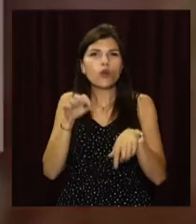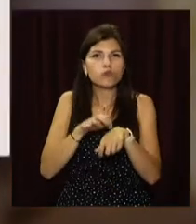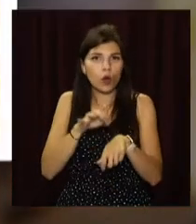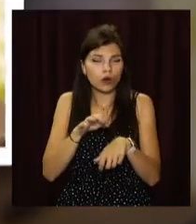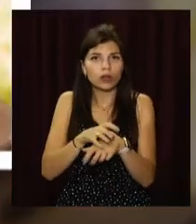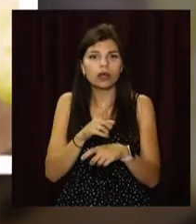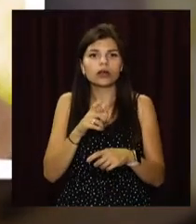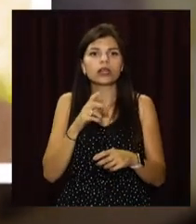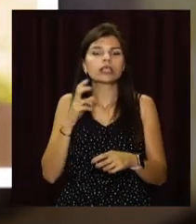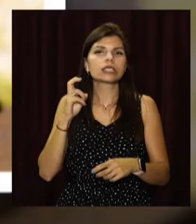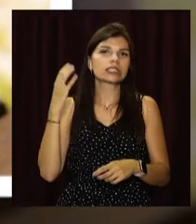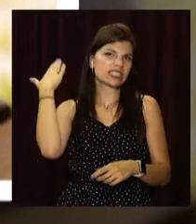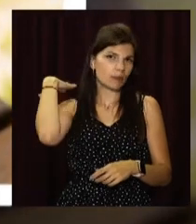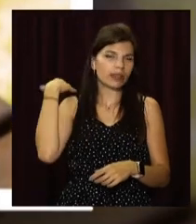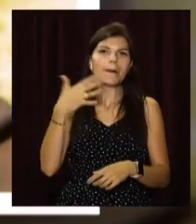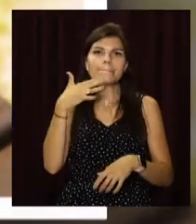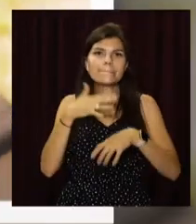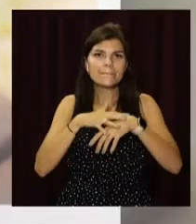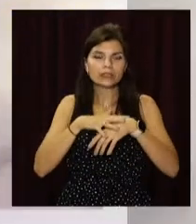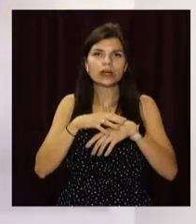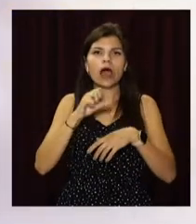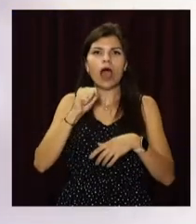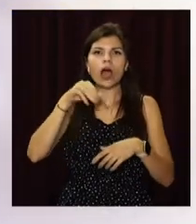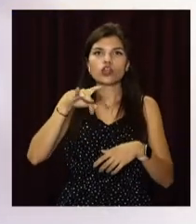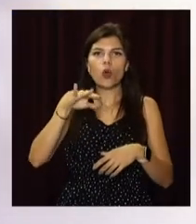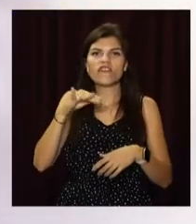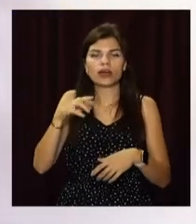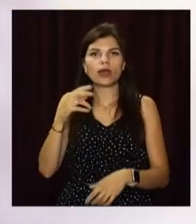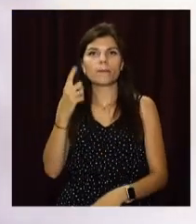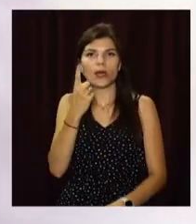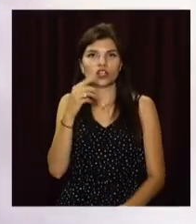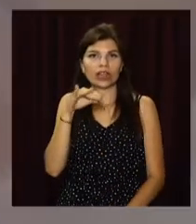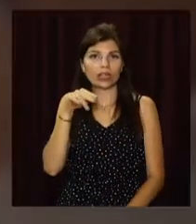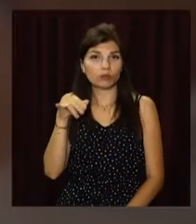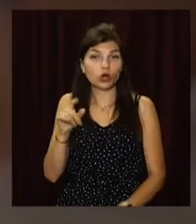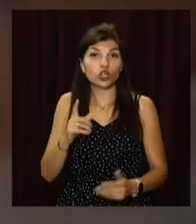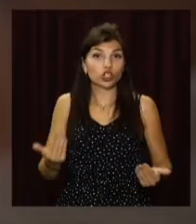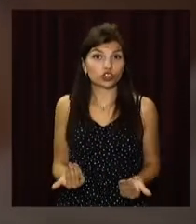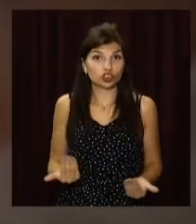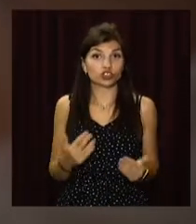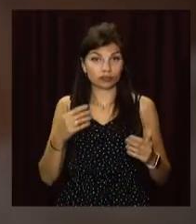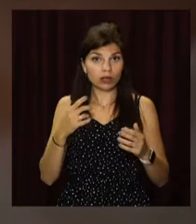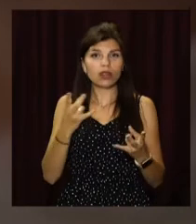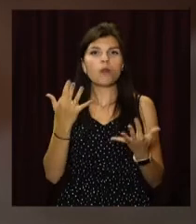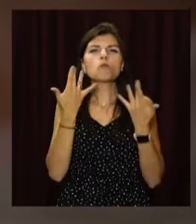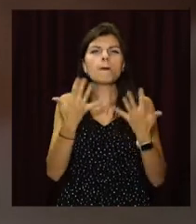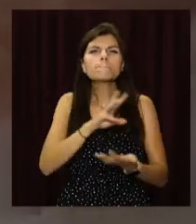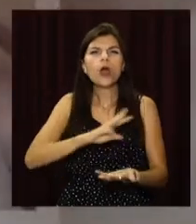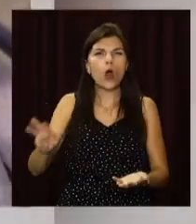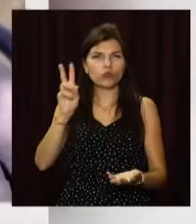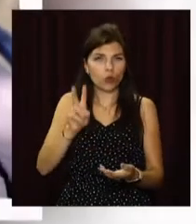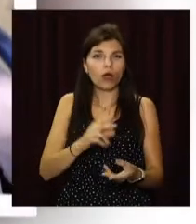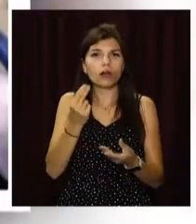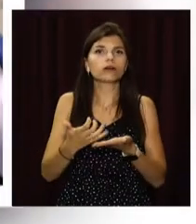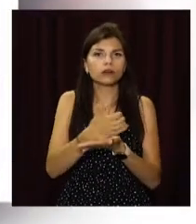хворобу – спинально-м'язову атрофію першого типу. Щоб отримати шанс на повноцінне життя, були потрібні кілька мільйонів доларів. До